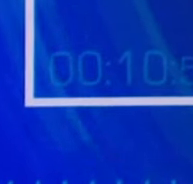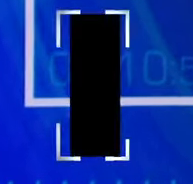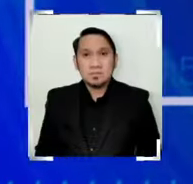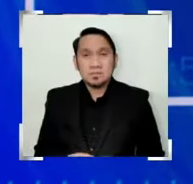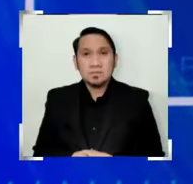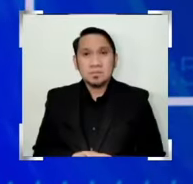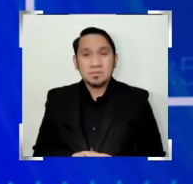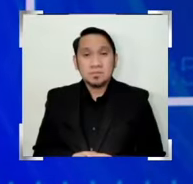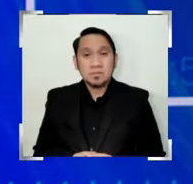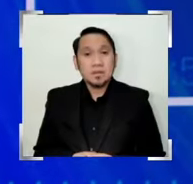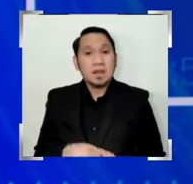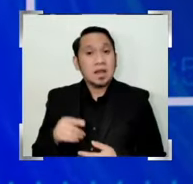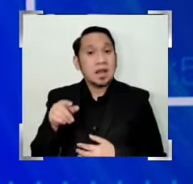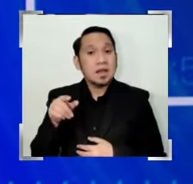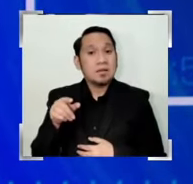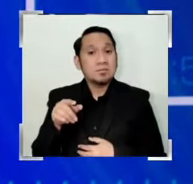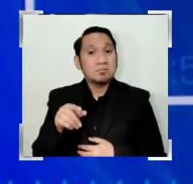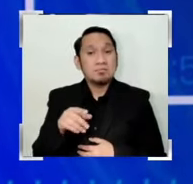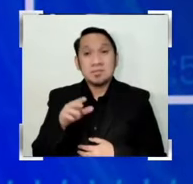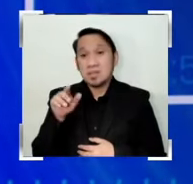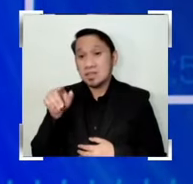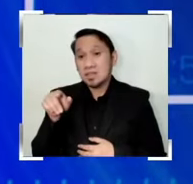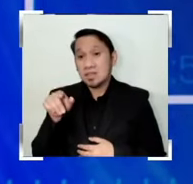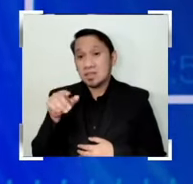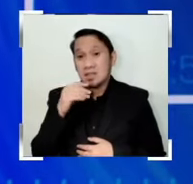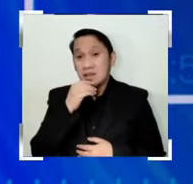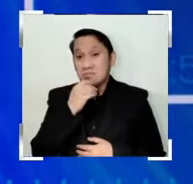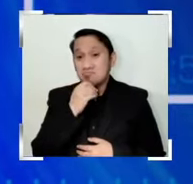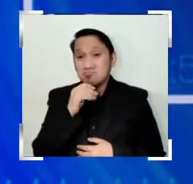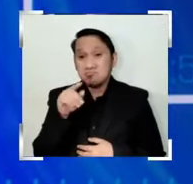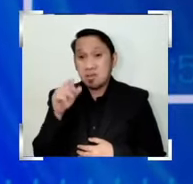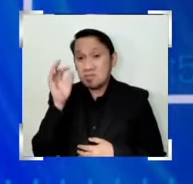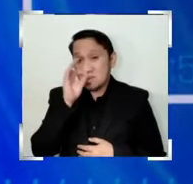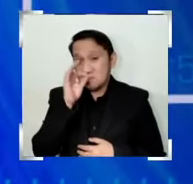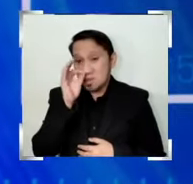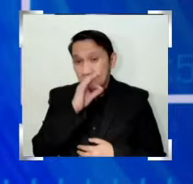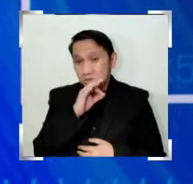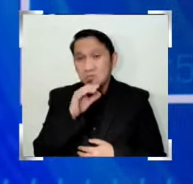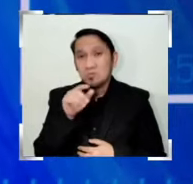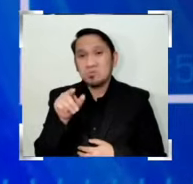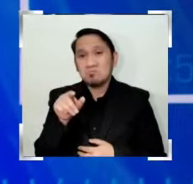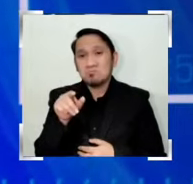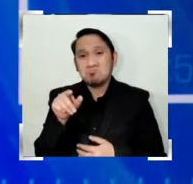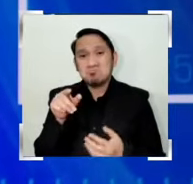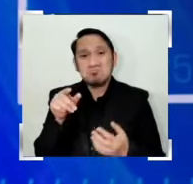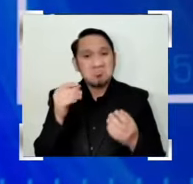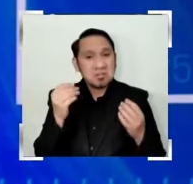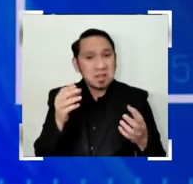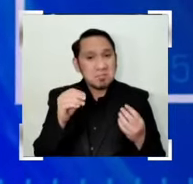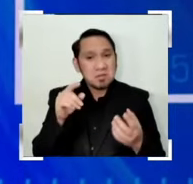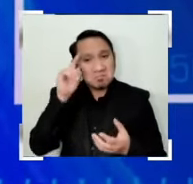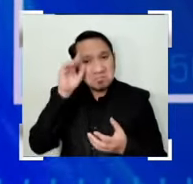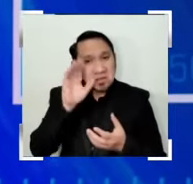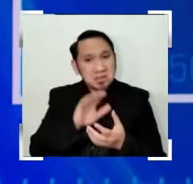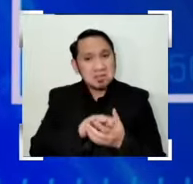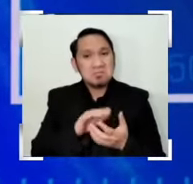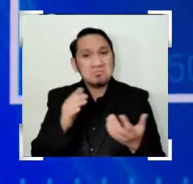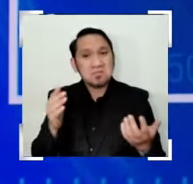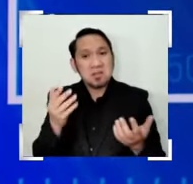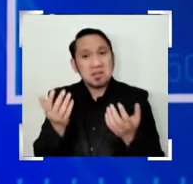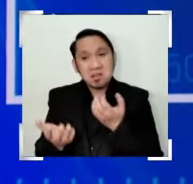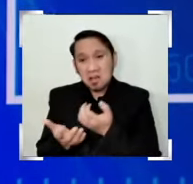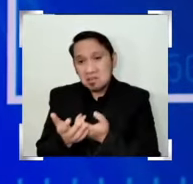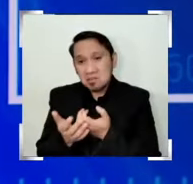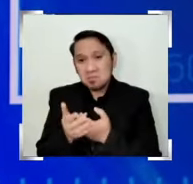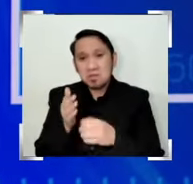Halos kalahati ng mga Pilipinong nasa hustong gulang ang naniniwalang gaganda ang takbo ng ekonomiya sa susunod na taon. Base po